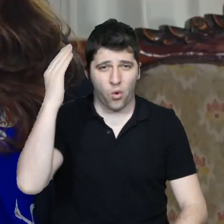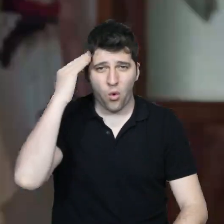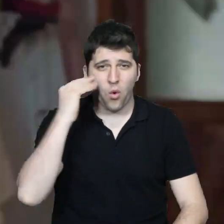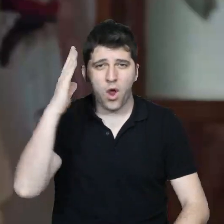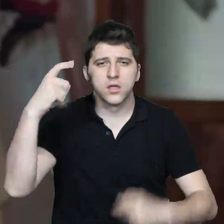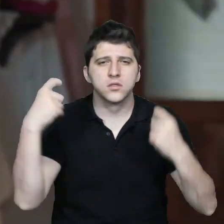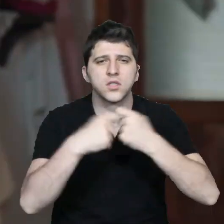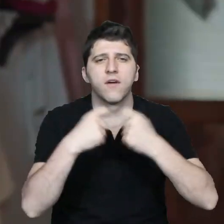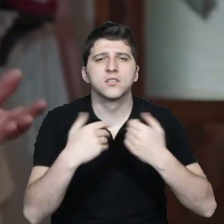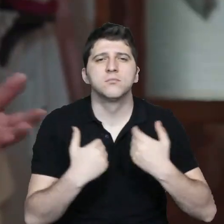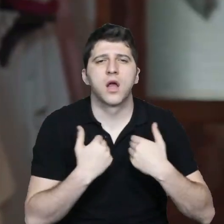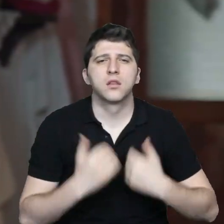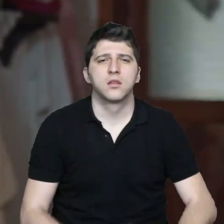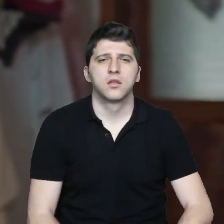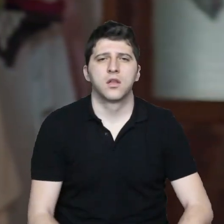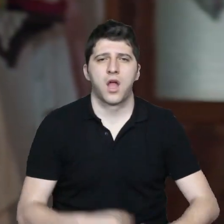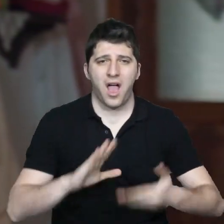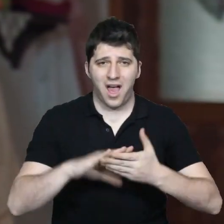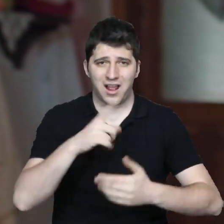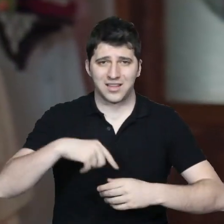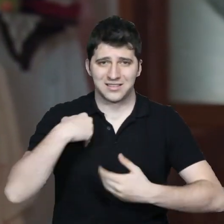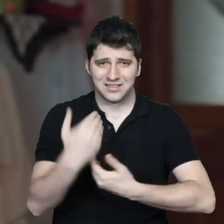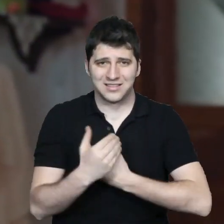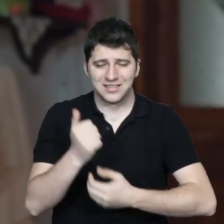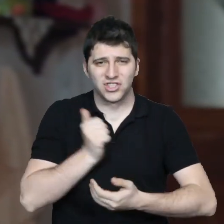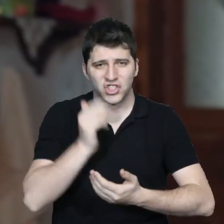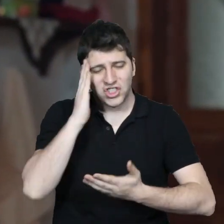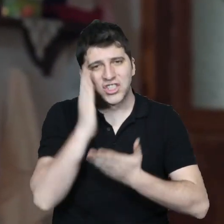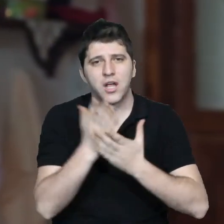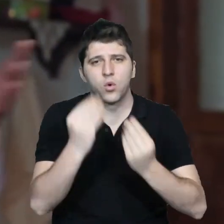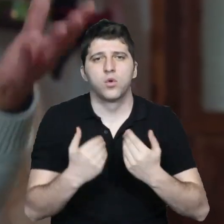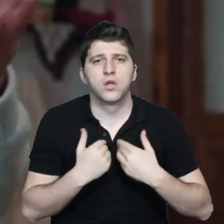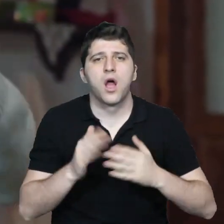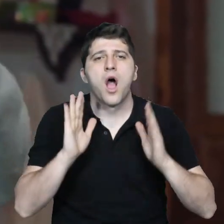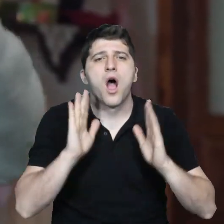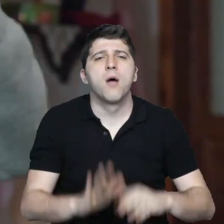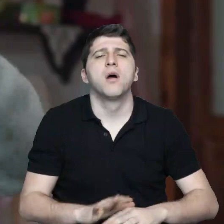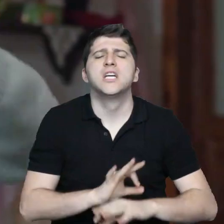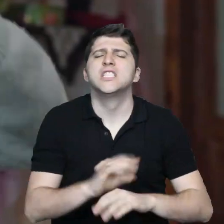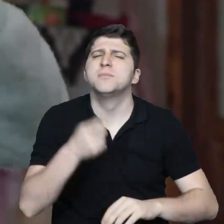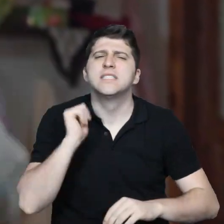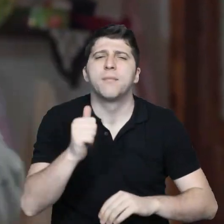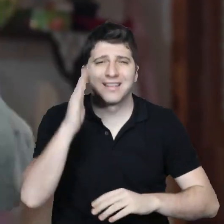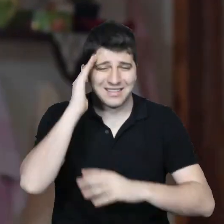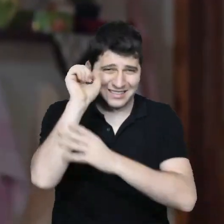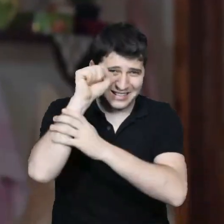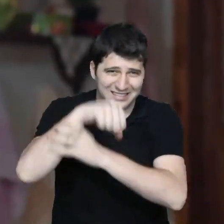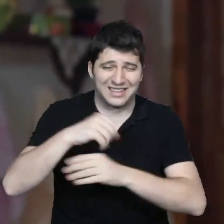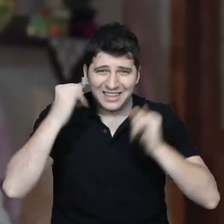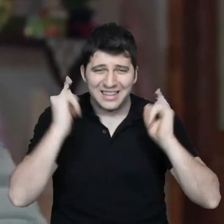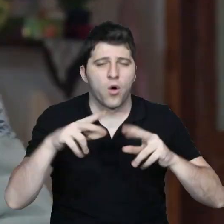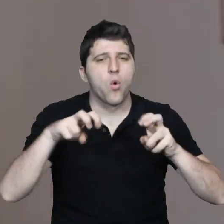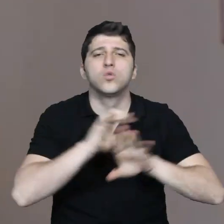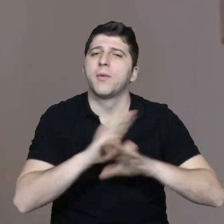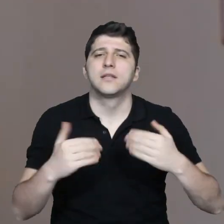ben. Arkadaşlarım kucağımda şehit oldu. Ama hiçbir zaman başımızı eğip kahredip